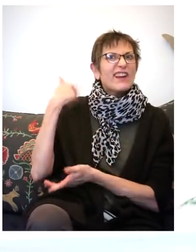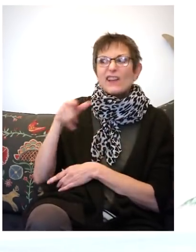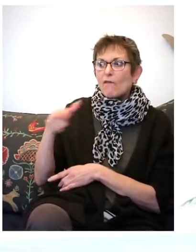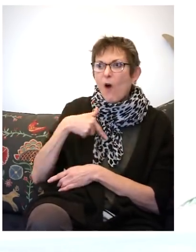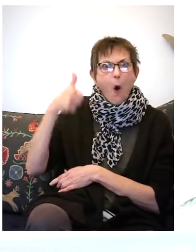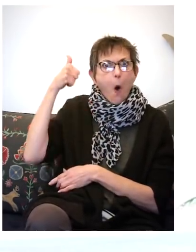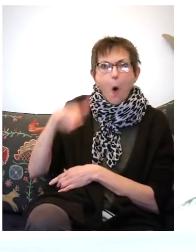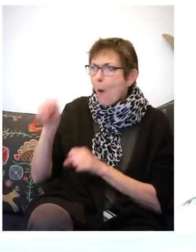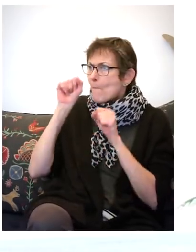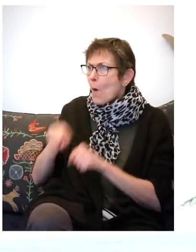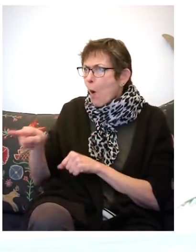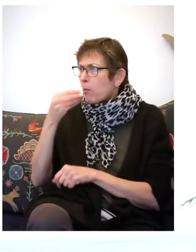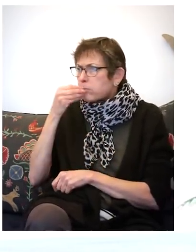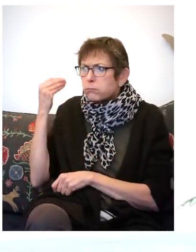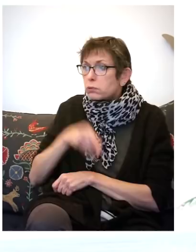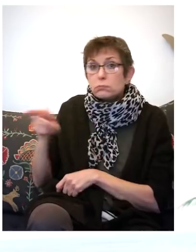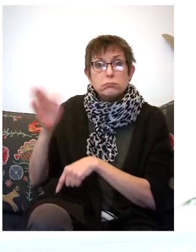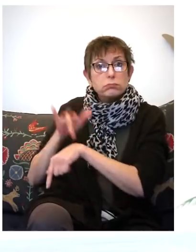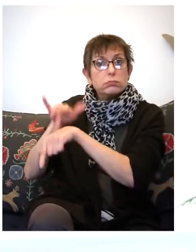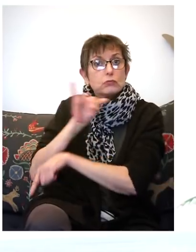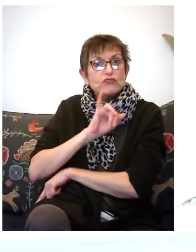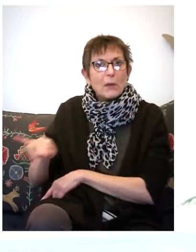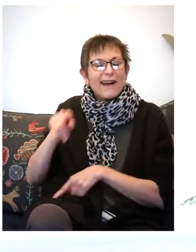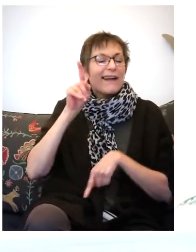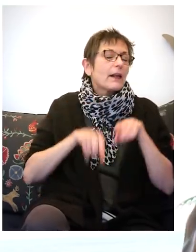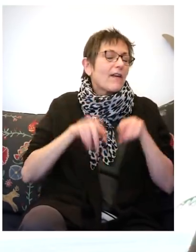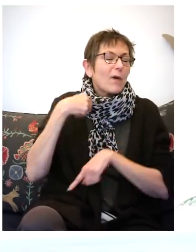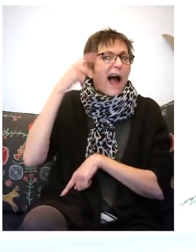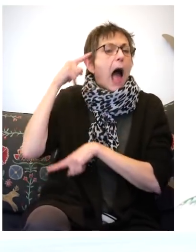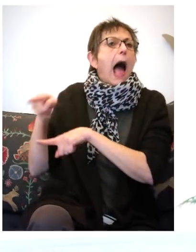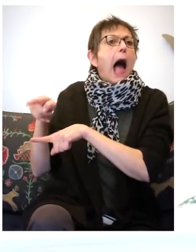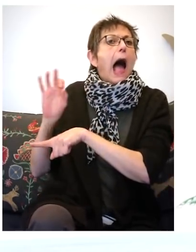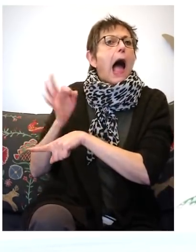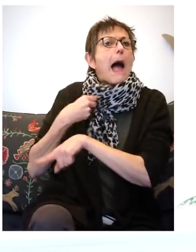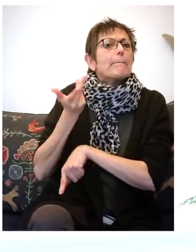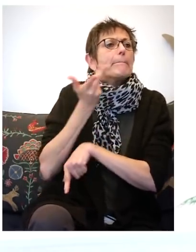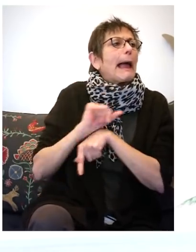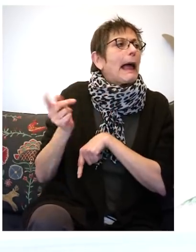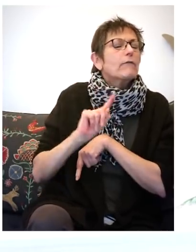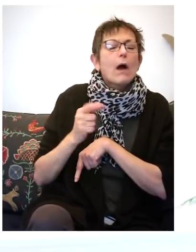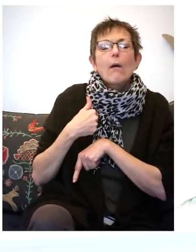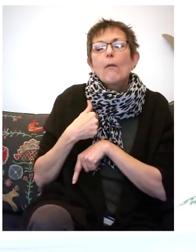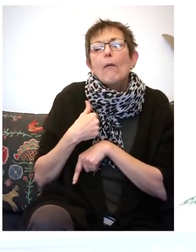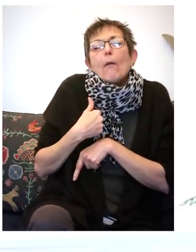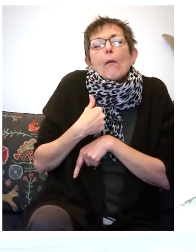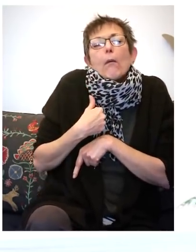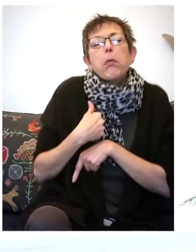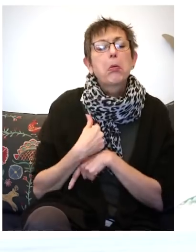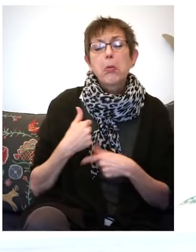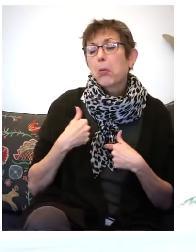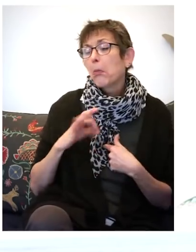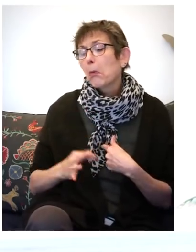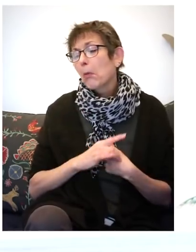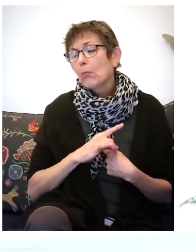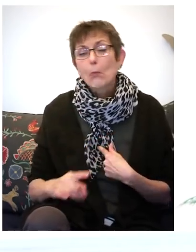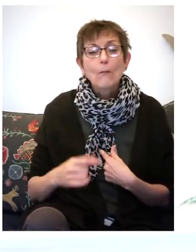j'étais convaincu par ce site, je m'en servais pas du tout. Et quand parfois j'y pensais et je me disais, ah mince, je m'en sers pas, je me dis, oui, mais bon, un de plus, un de